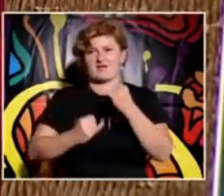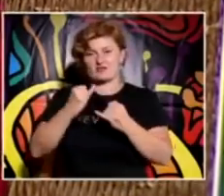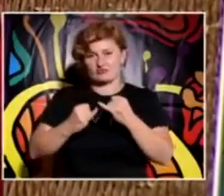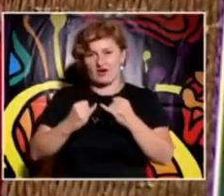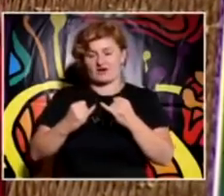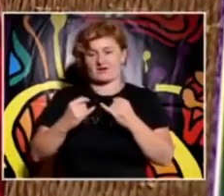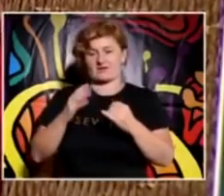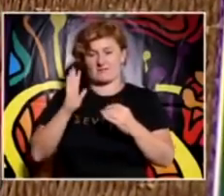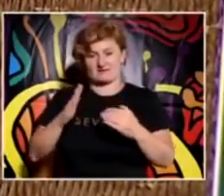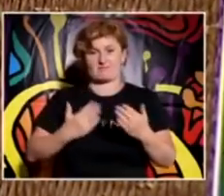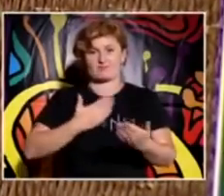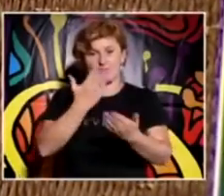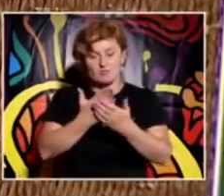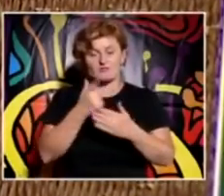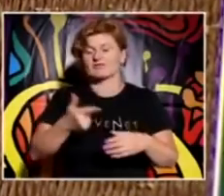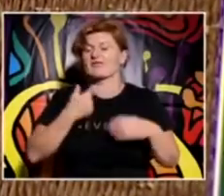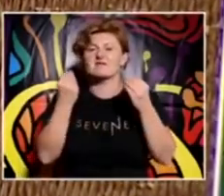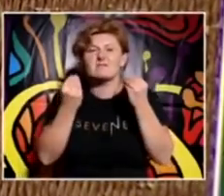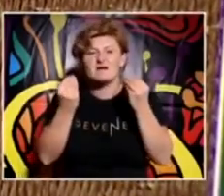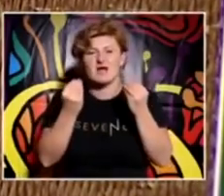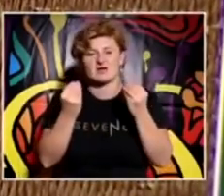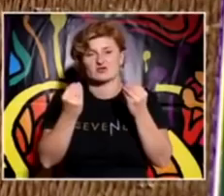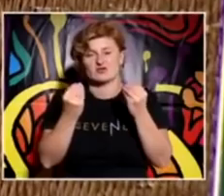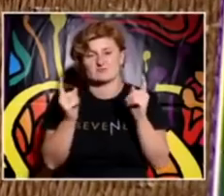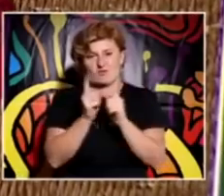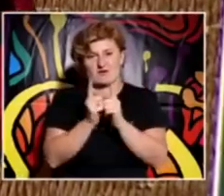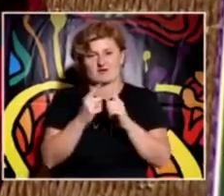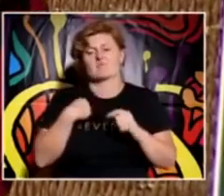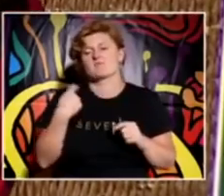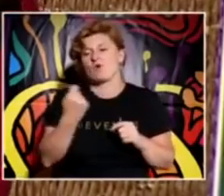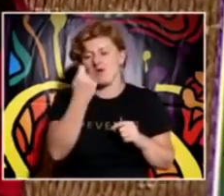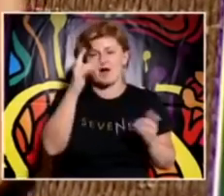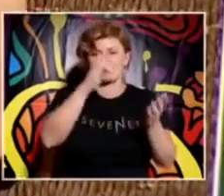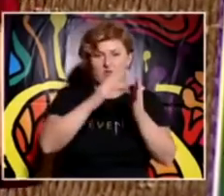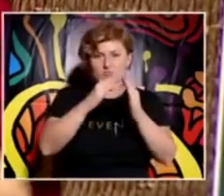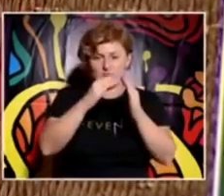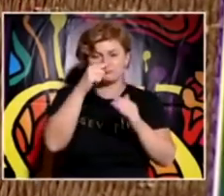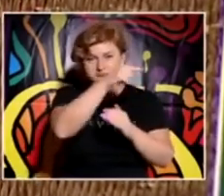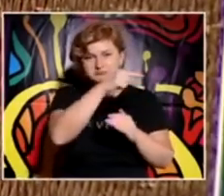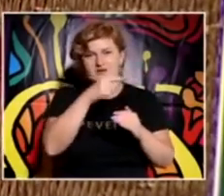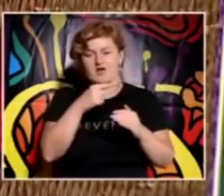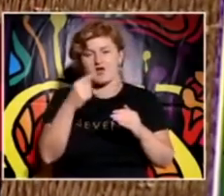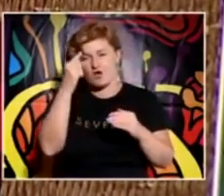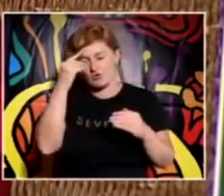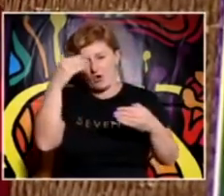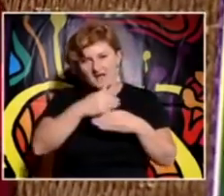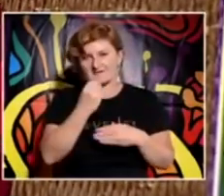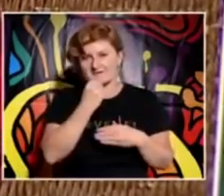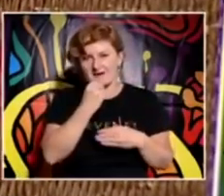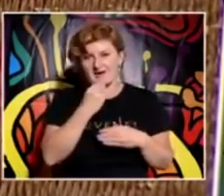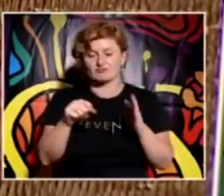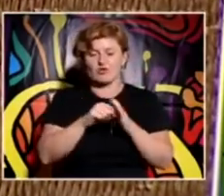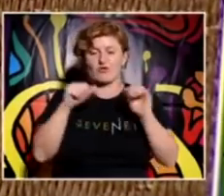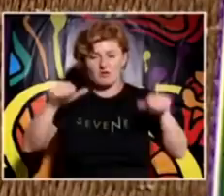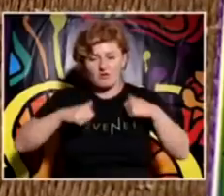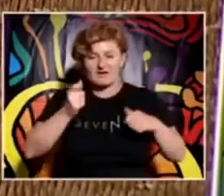nie odmawiajcie. To są najpiękniejsze spotkania. Więc pojechałam z nimi na tą kolację, zostałam w sumie do rana i rano